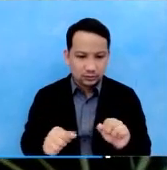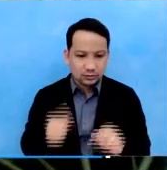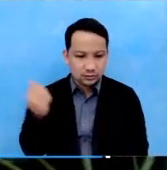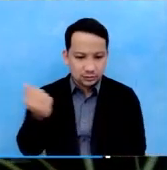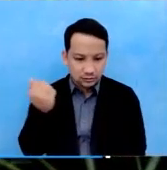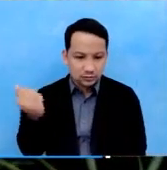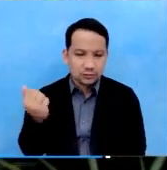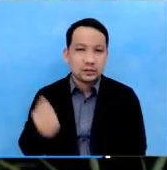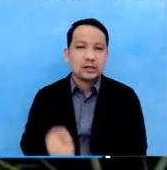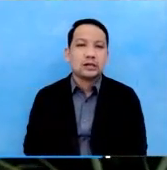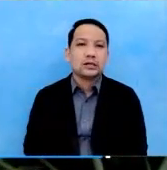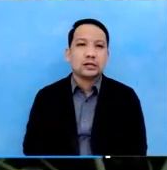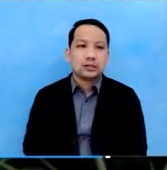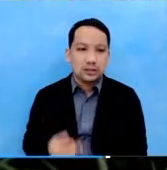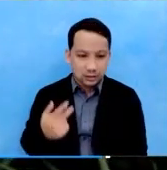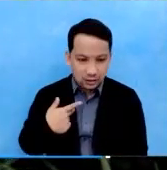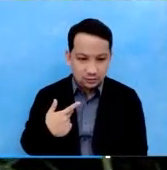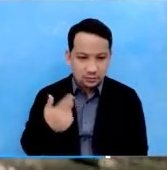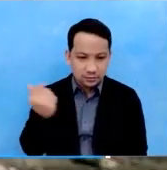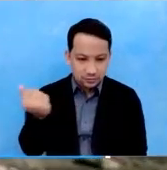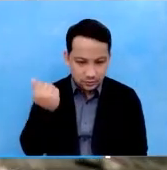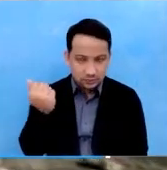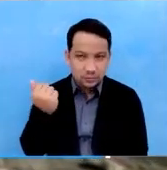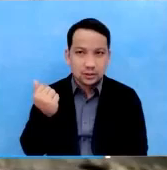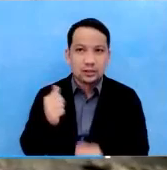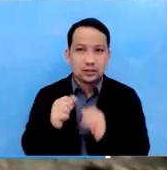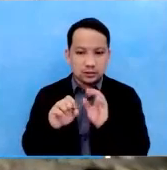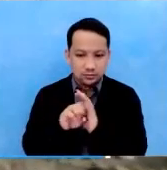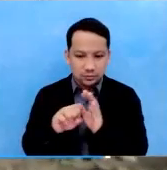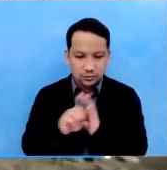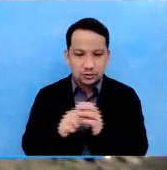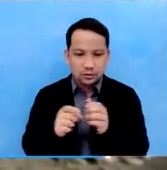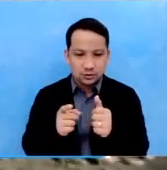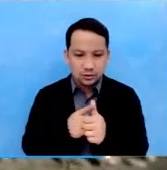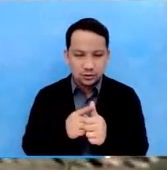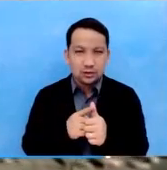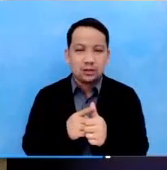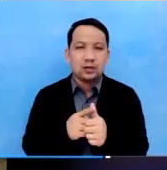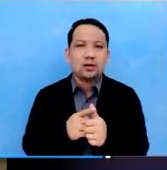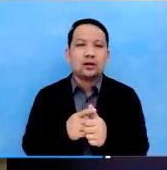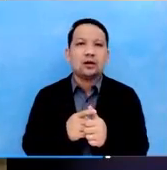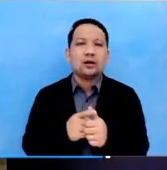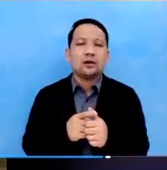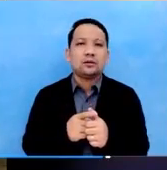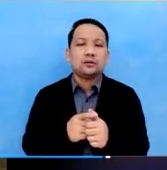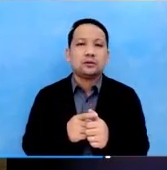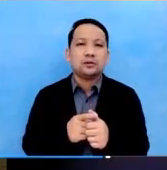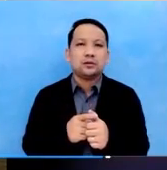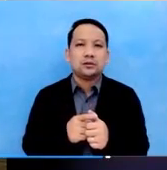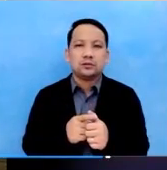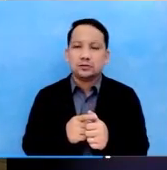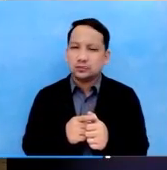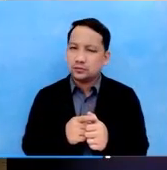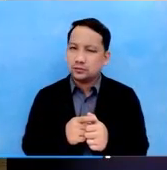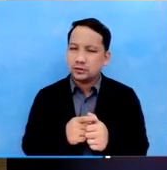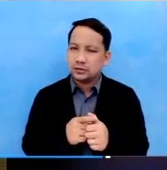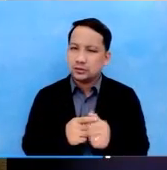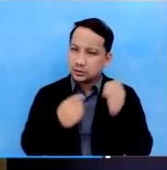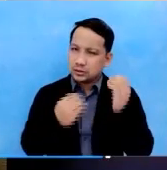mga emergency, ayan ang mga nasugatan. Pero sa aming